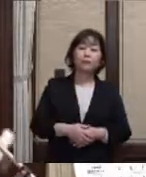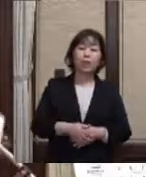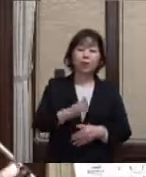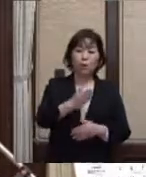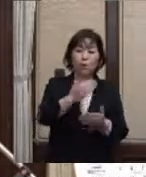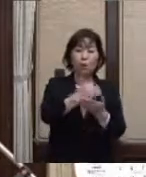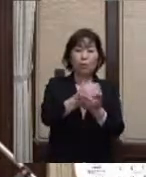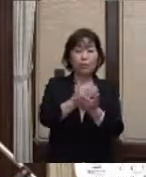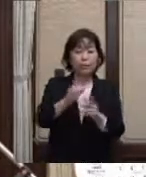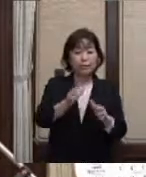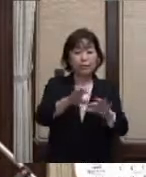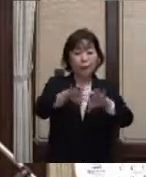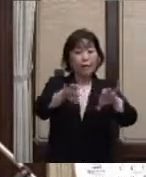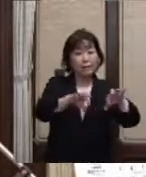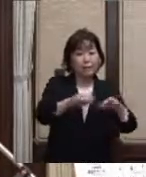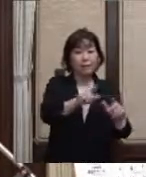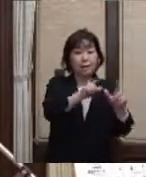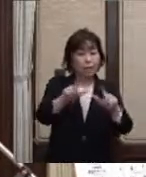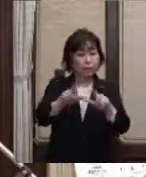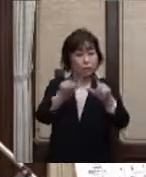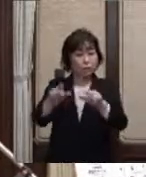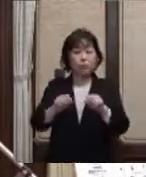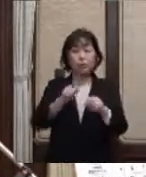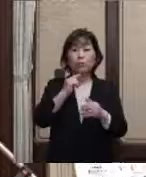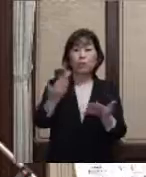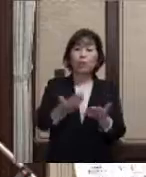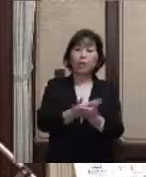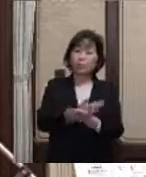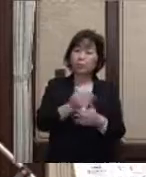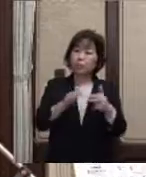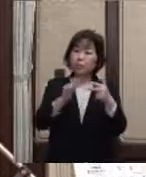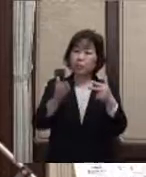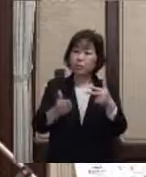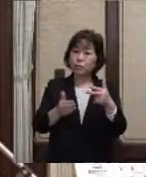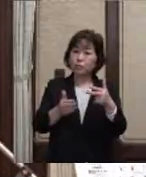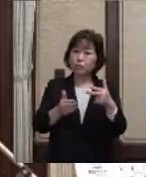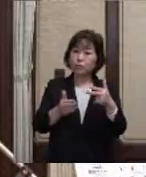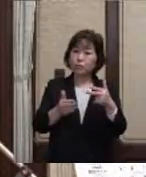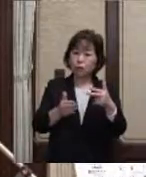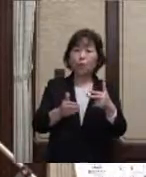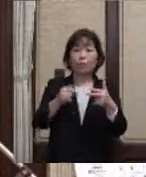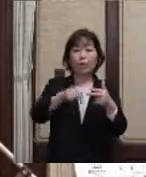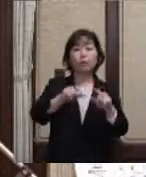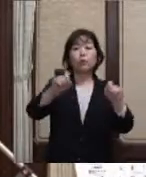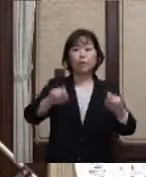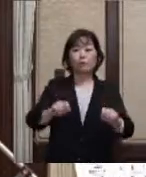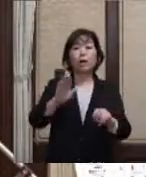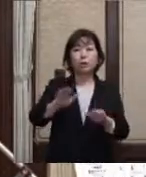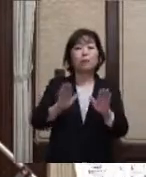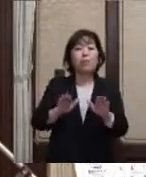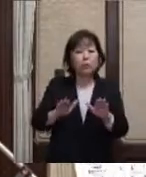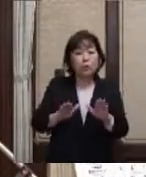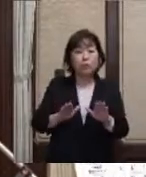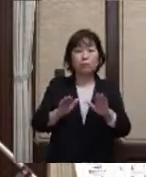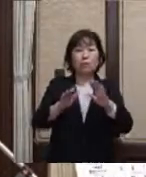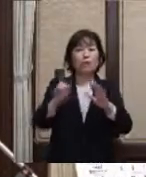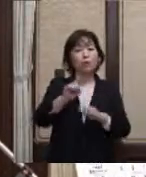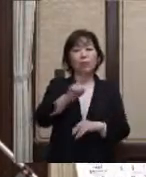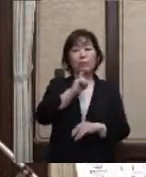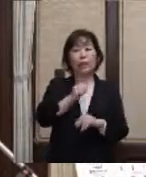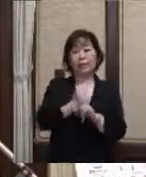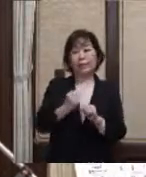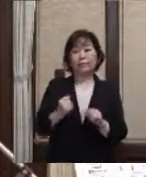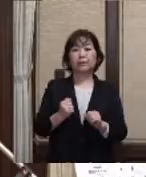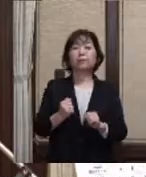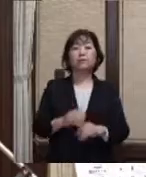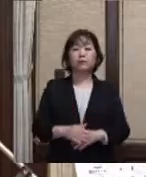こう分けて生活するということになりますので、そのあたりの施設の問題もあると思いますので、ちょっとこの時点ではまだ分かりません。